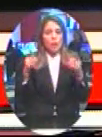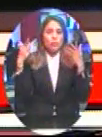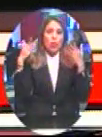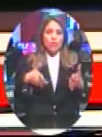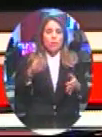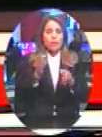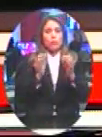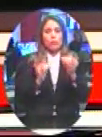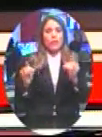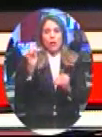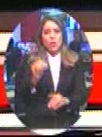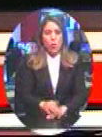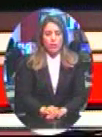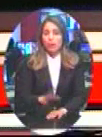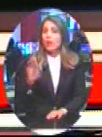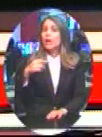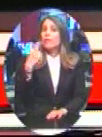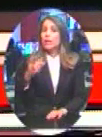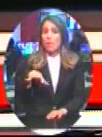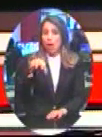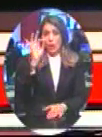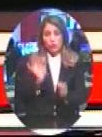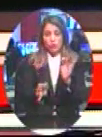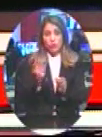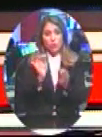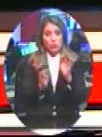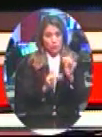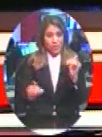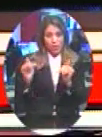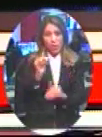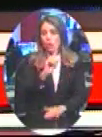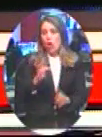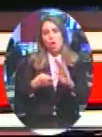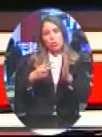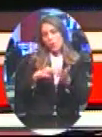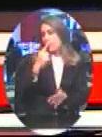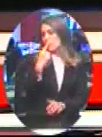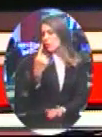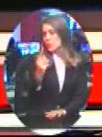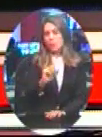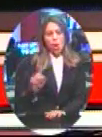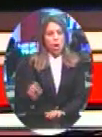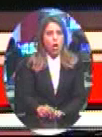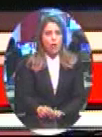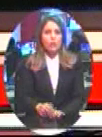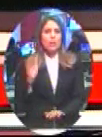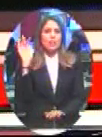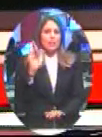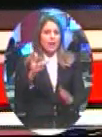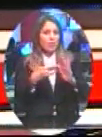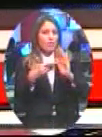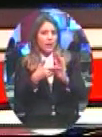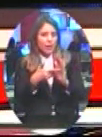העליון. ריבלין אמר כי בחירת שופטים לעליון איננה תוכנית כבקשתך, ויצא נגד מבקרי פסיקת בגץ על מתווה